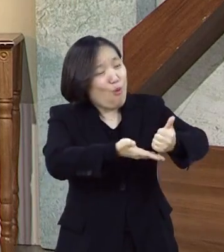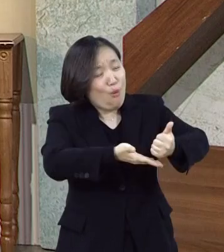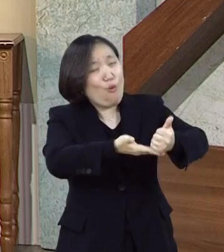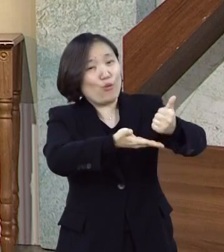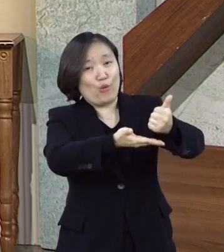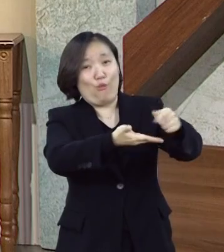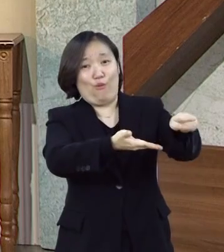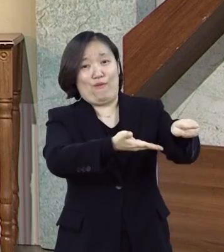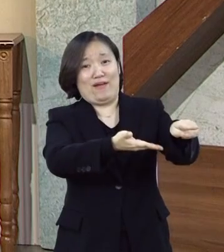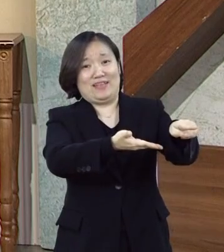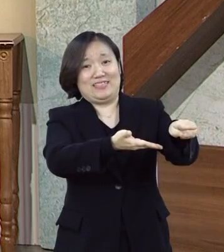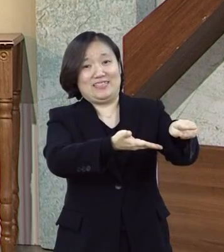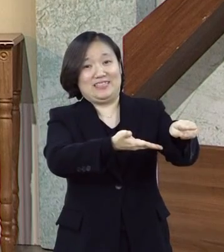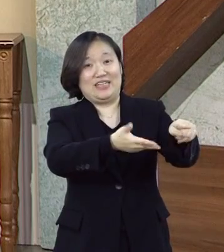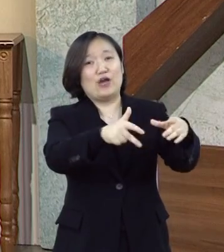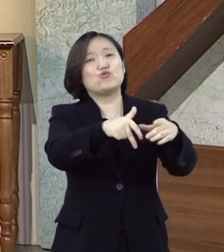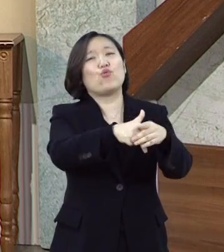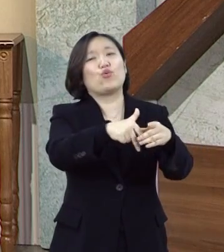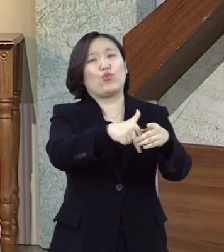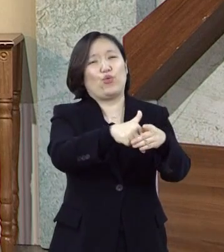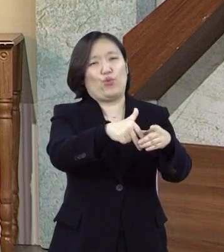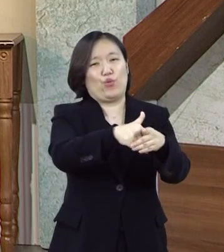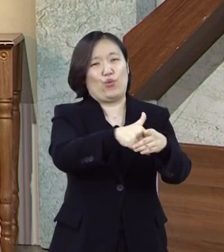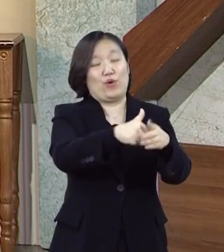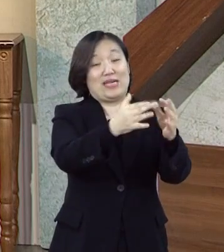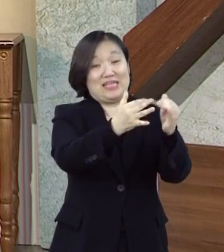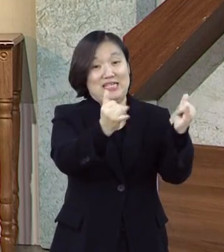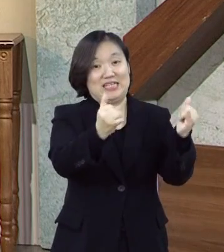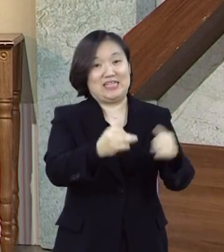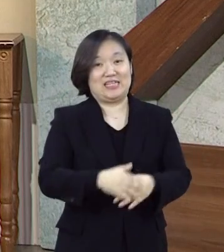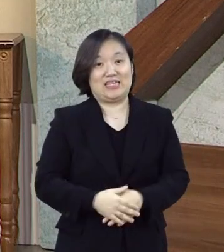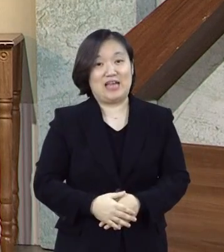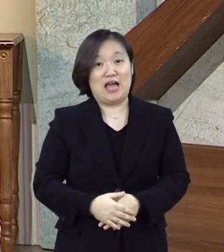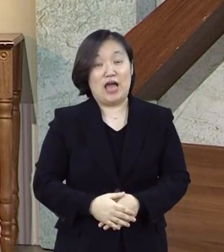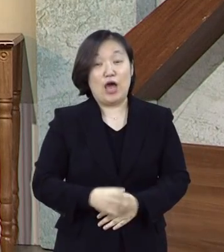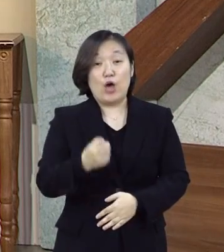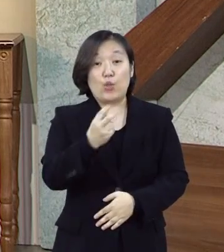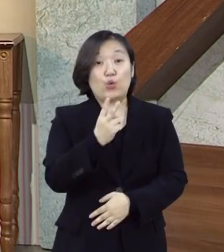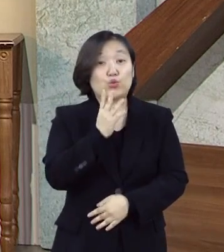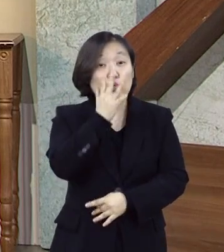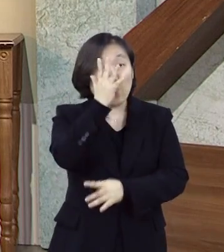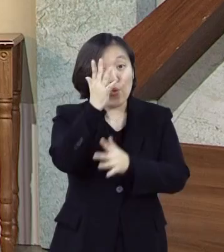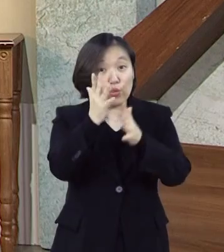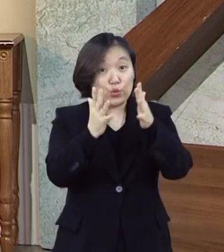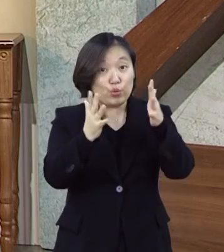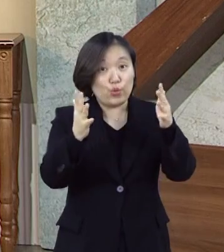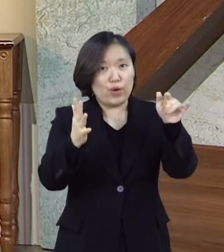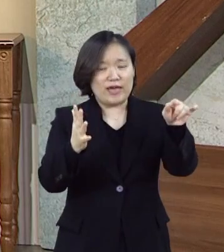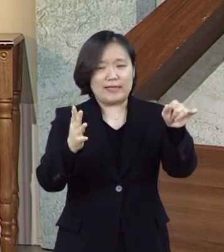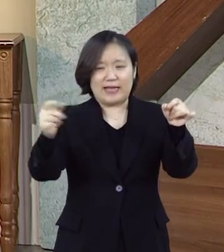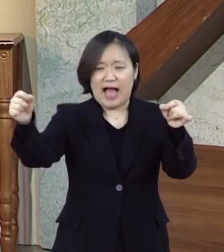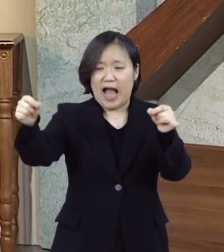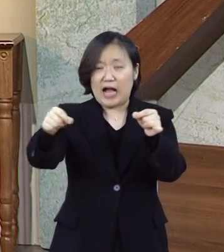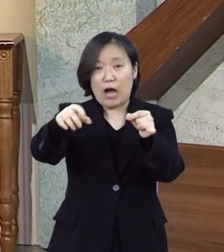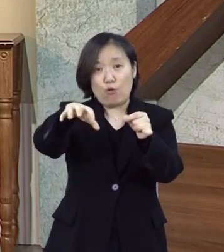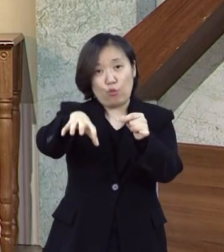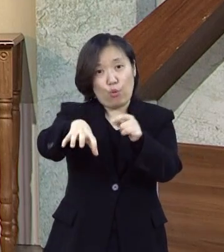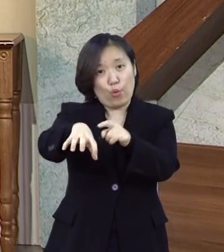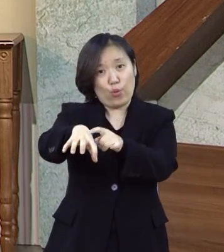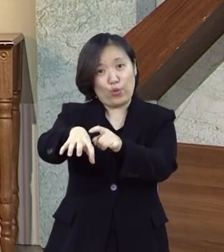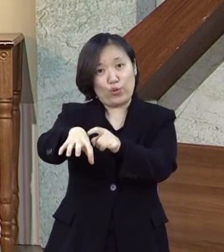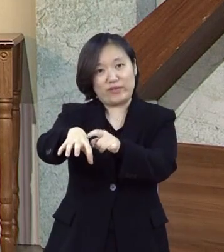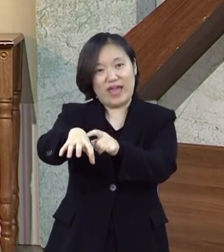받던 종교인이었다고 합니다. 그리고 그 숲속에 종교인이 살고 있는 곳에 멀지 않은